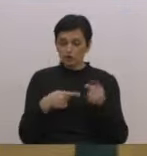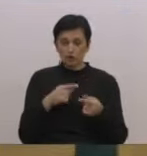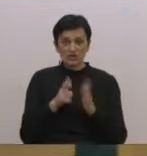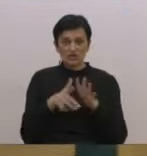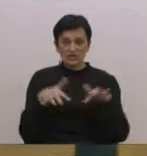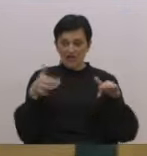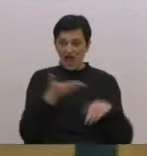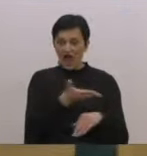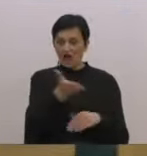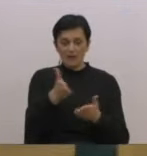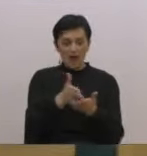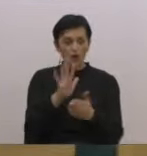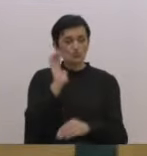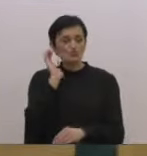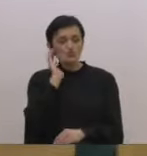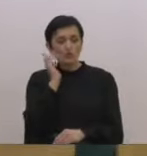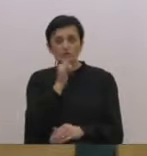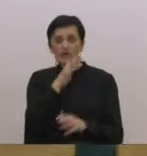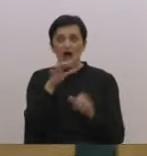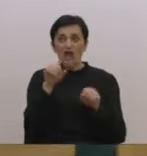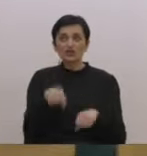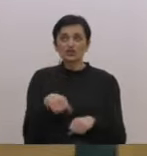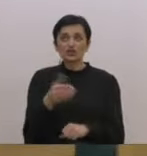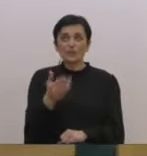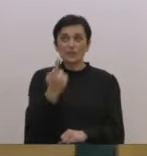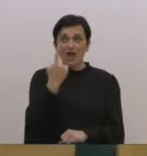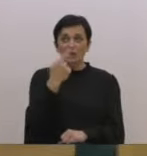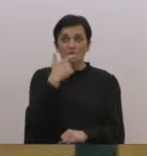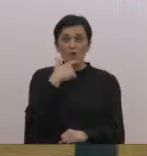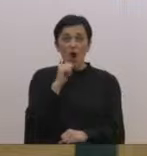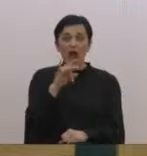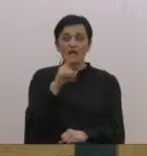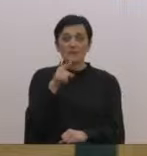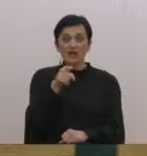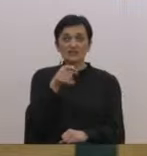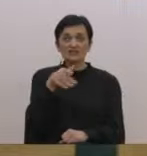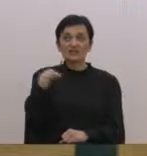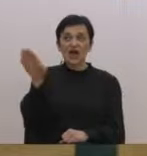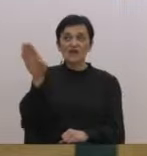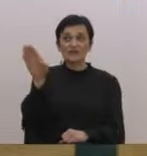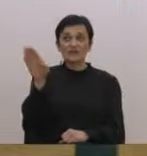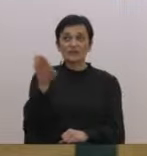ხართ, არაფერს მოსმენა არ შეგიძლიათ. ერთი აგერ ბატონიან მასი წავიდა ისე, რომ